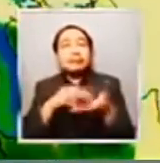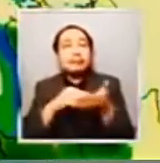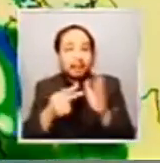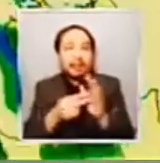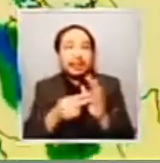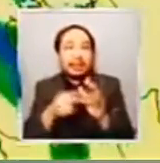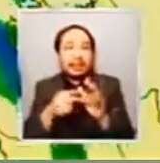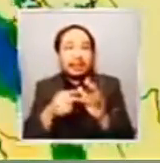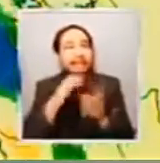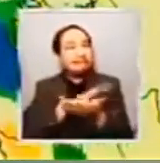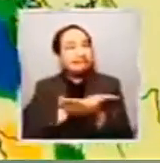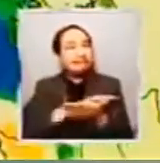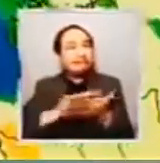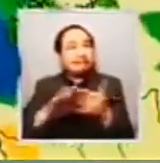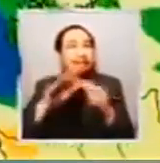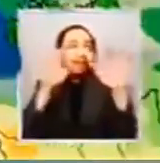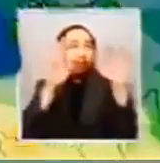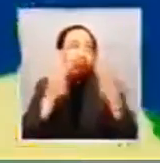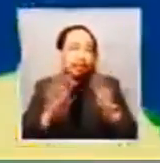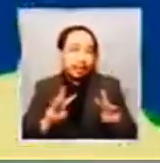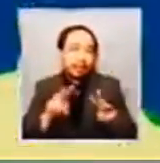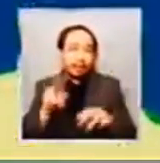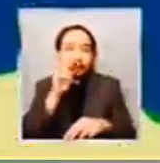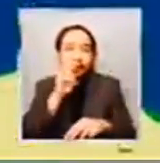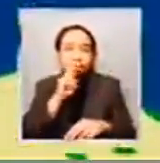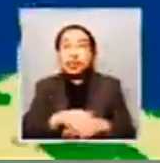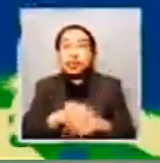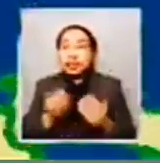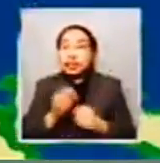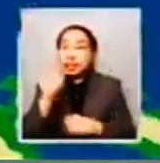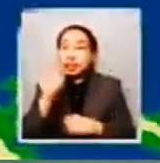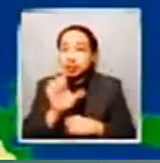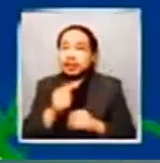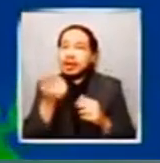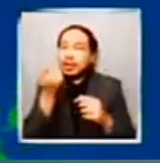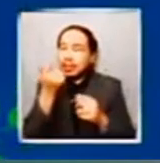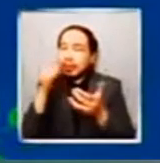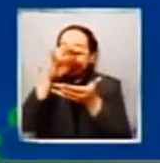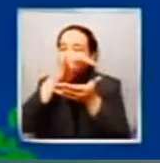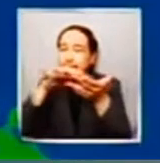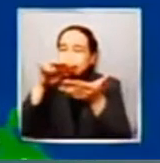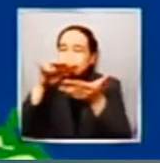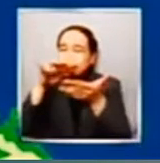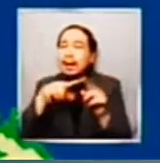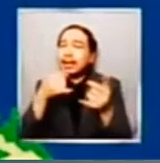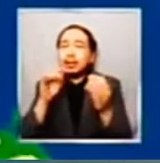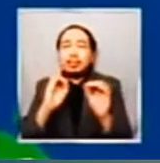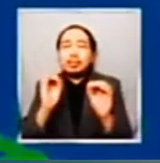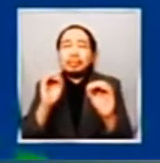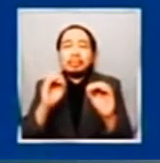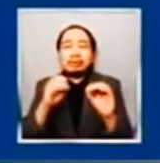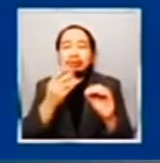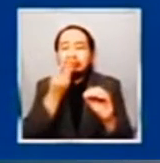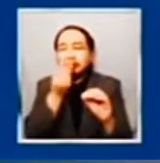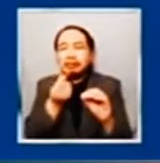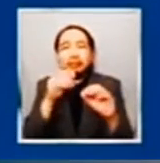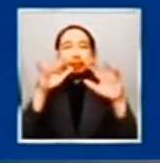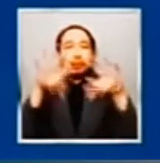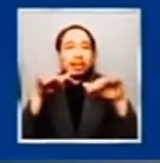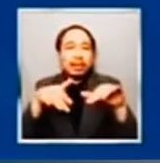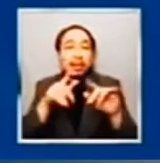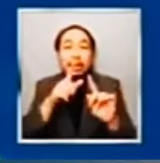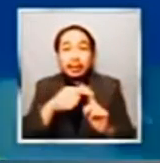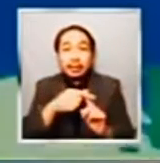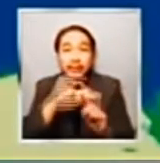panahon sa malaking bahagi ng Visayas. Sa Luzon, bahagyang maulap bukas pero mananatiling mababa ang tsansa ng ulan, maliban lamang dyan sa may Palawang